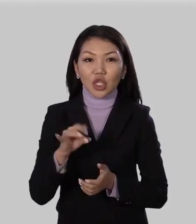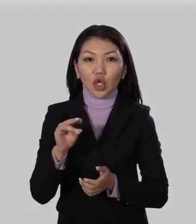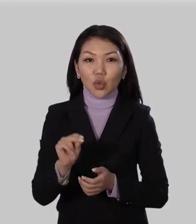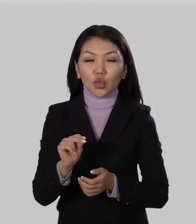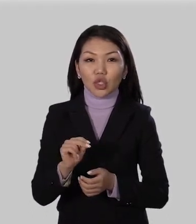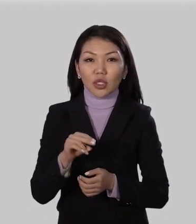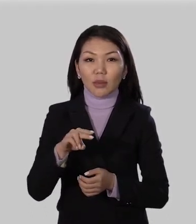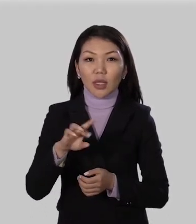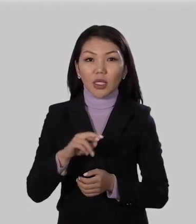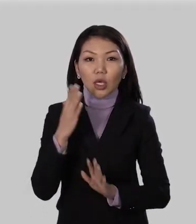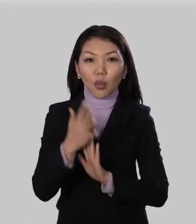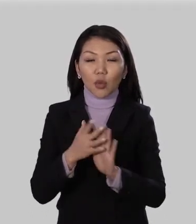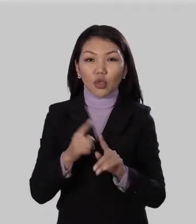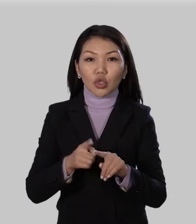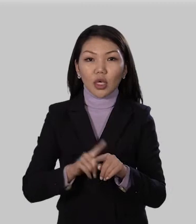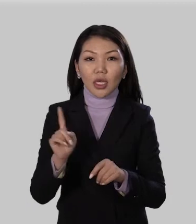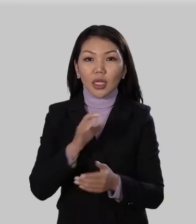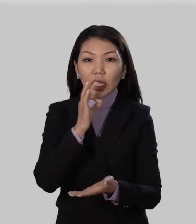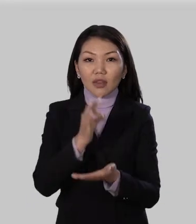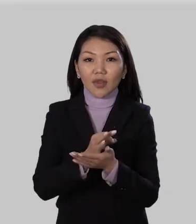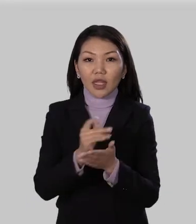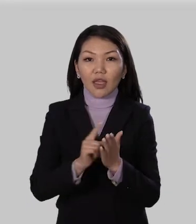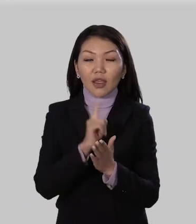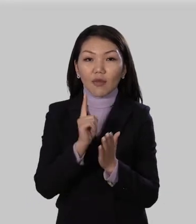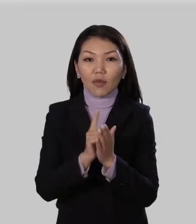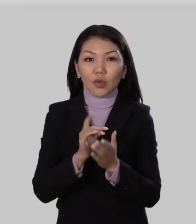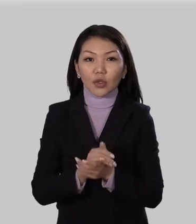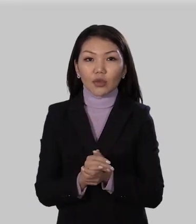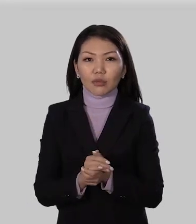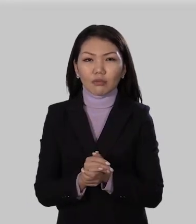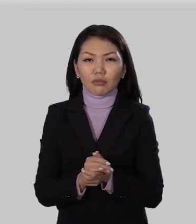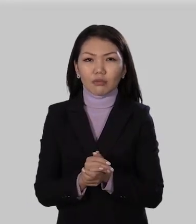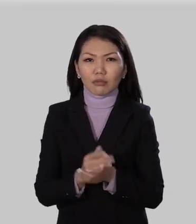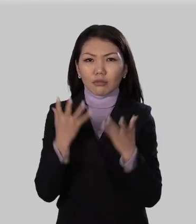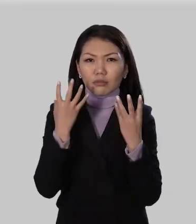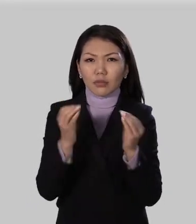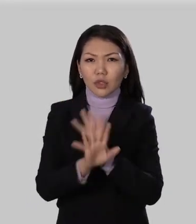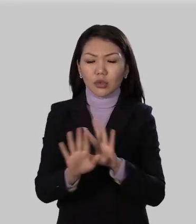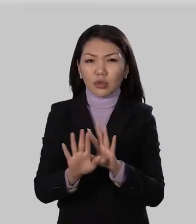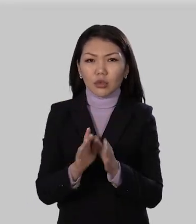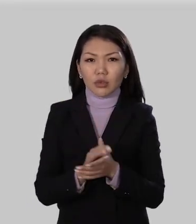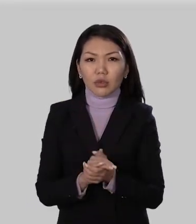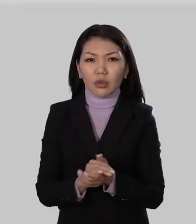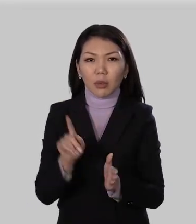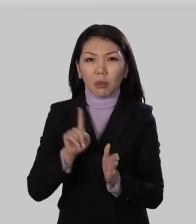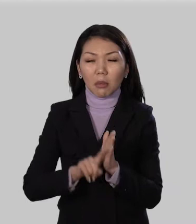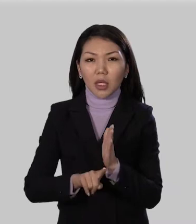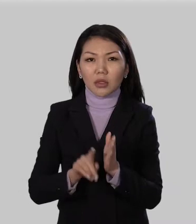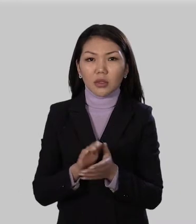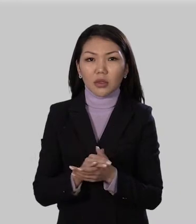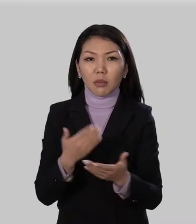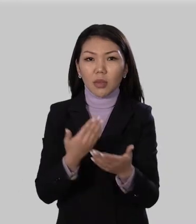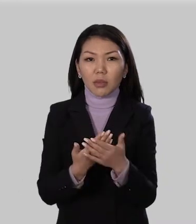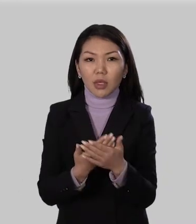Неуч Петя понял, что это ответ на его вопрос, но звучал он как-то несерьезно, без примеров.